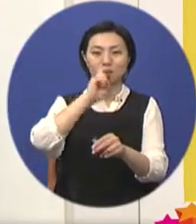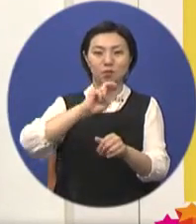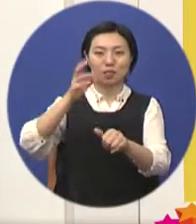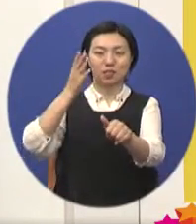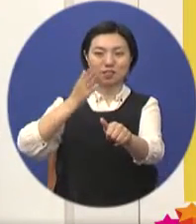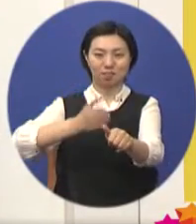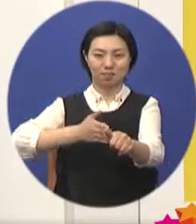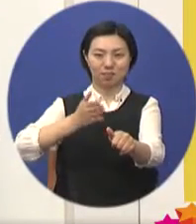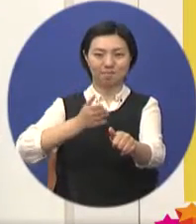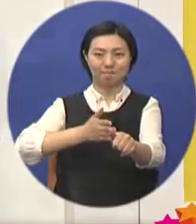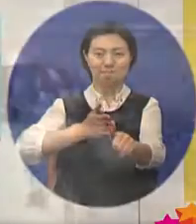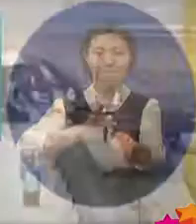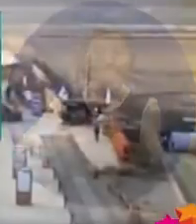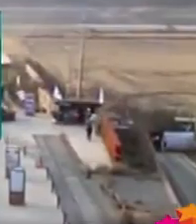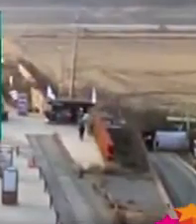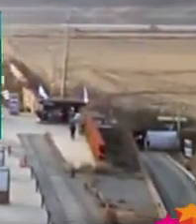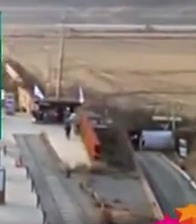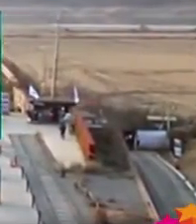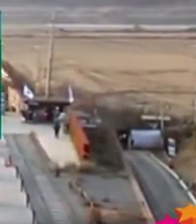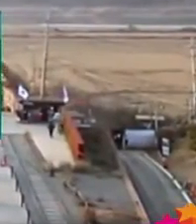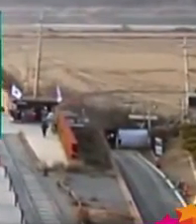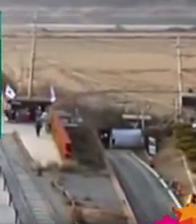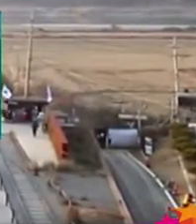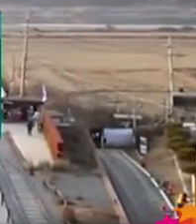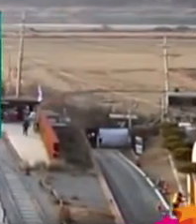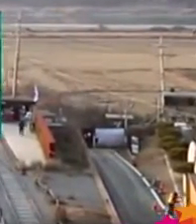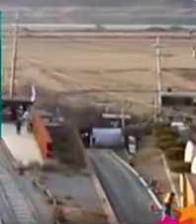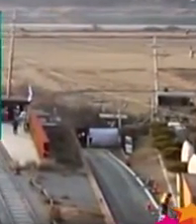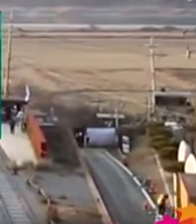음악 주세요.